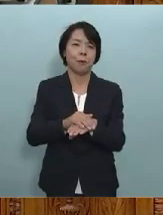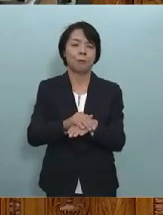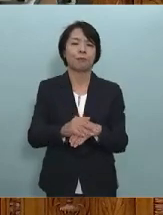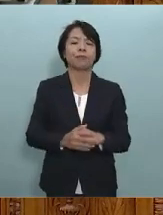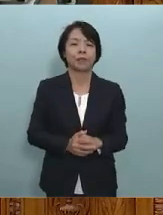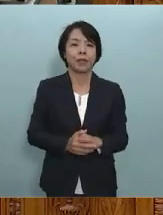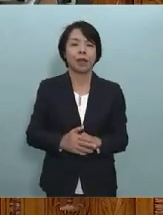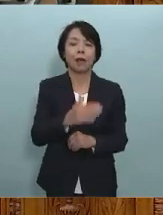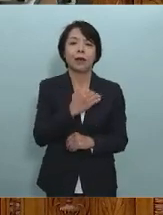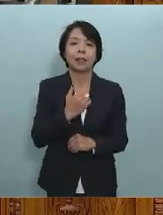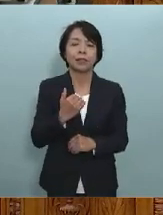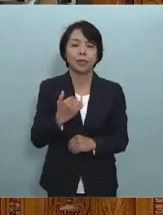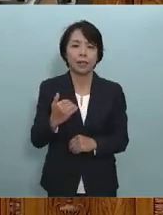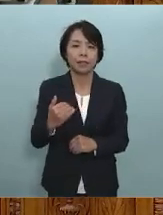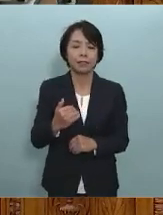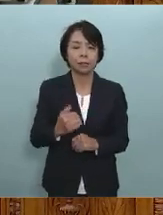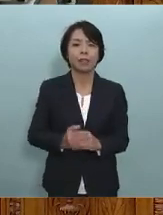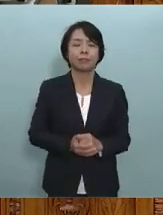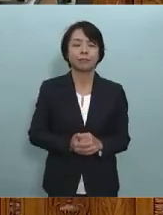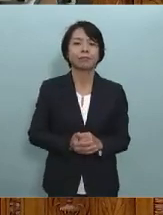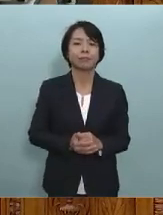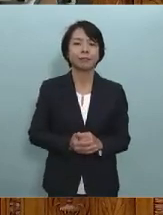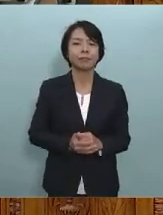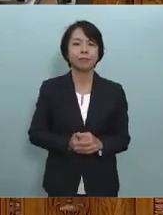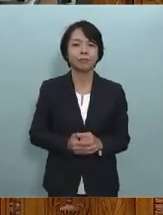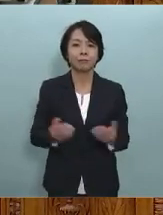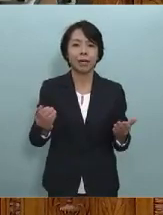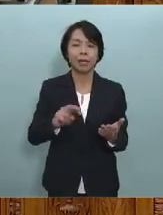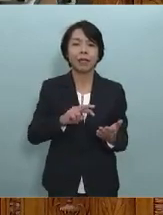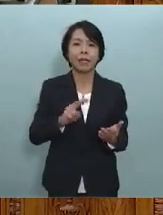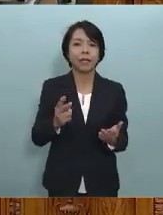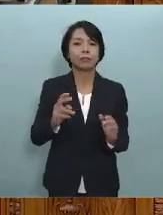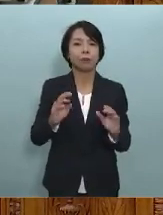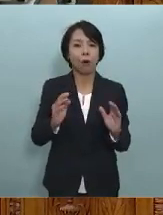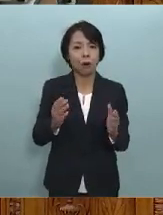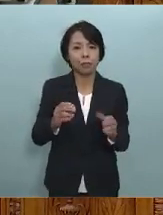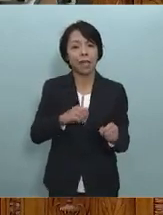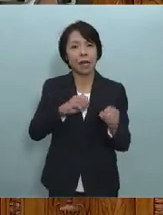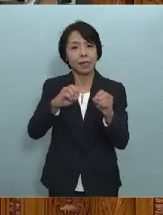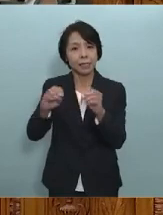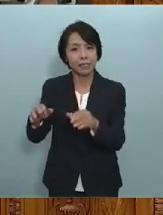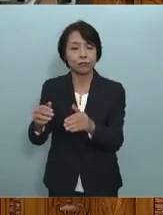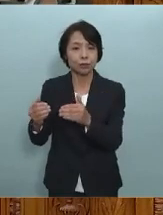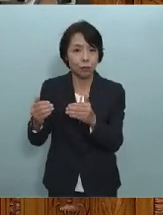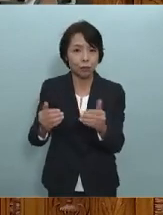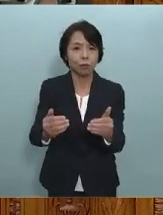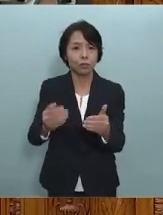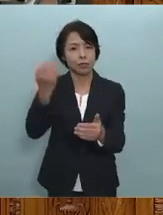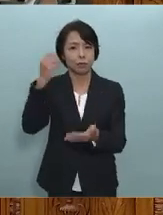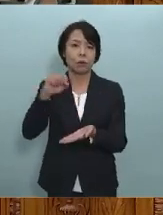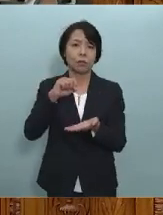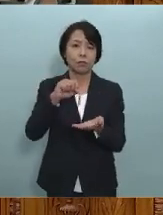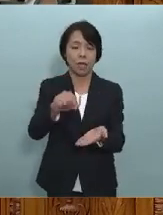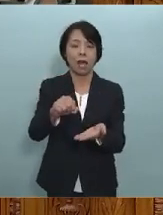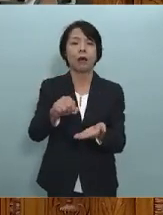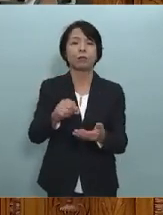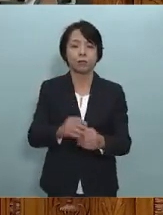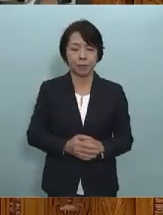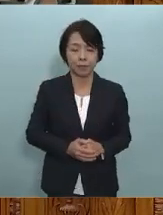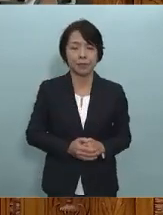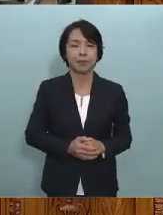私たちは転職なく転職なき移住のさらなる促進を提案をいたし